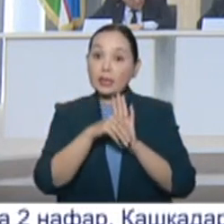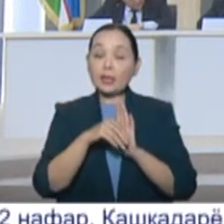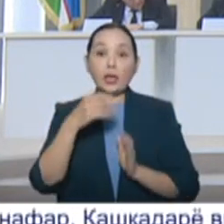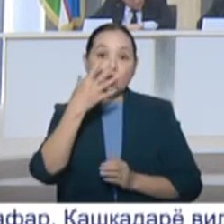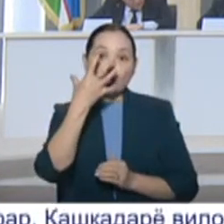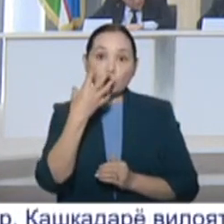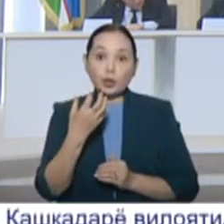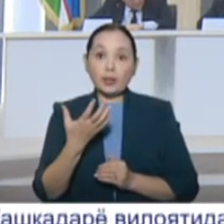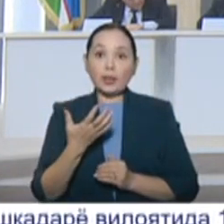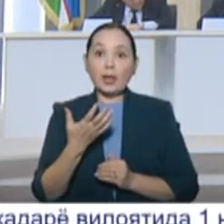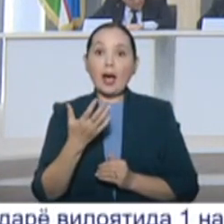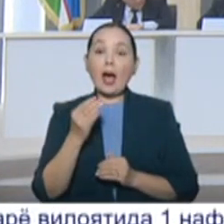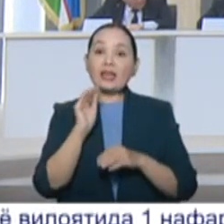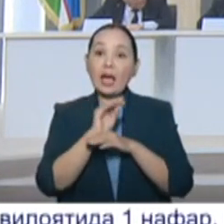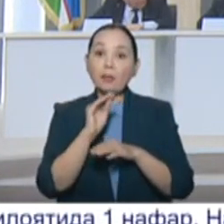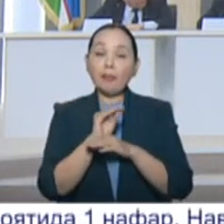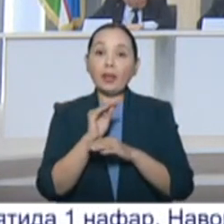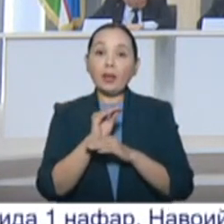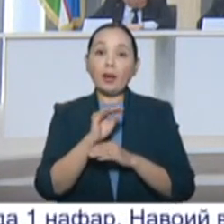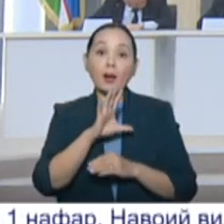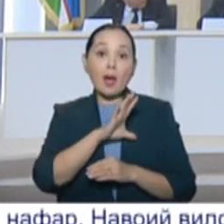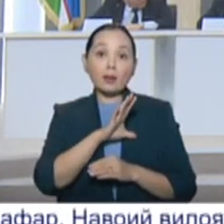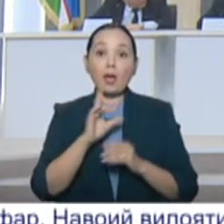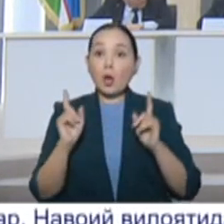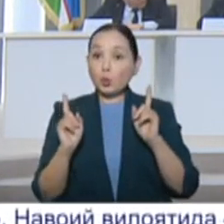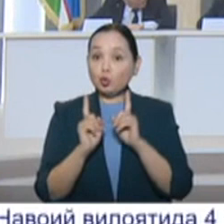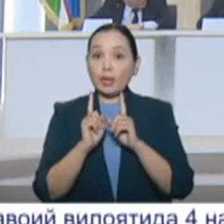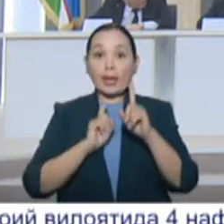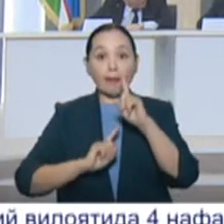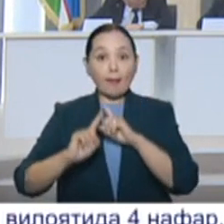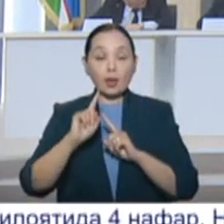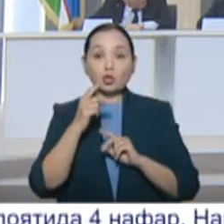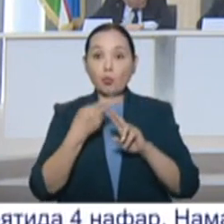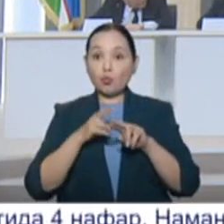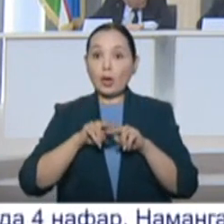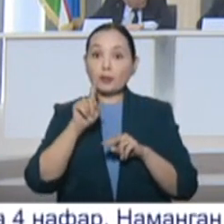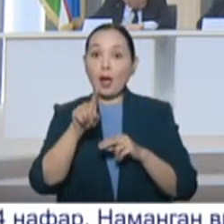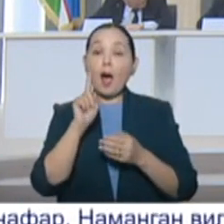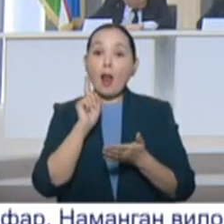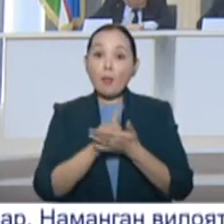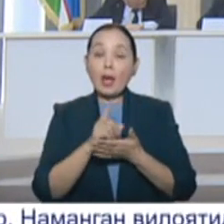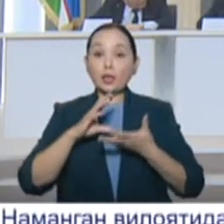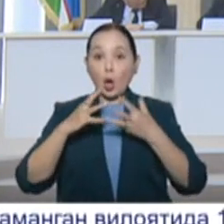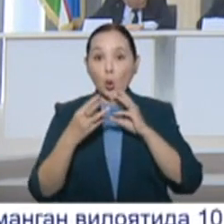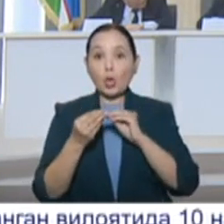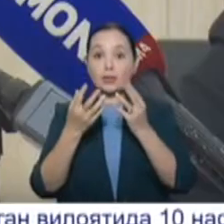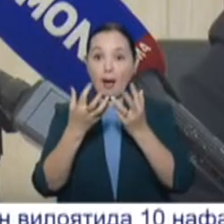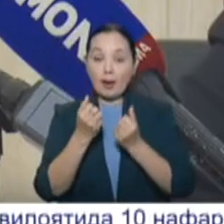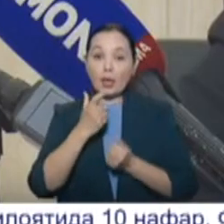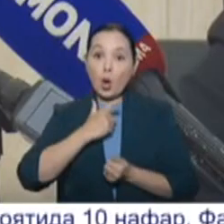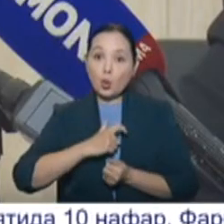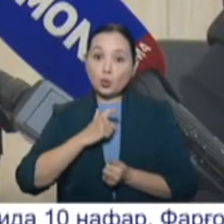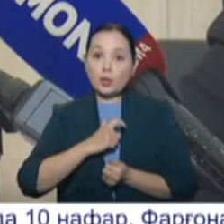jiddiy tanbehlarga uchragan degan yig'ilishda bulardan biz albatta xulosa qilgan holda